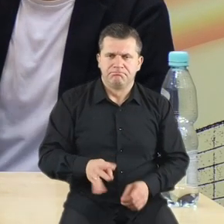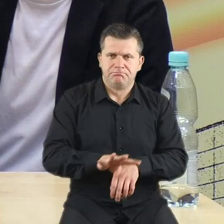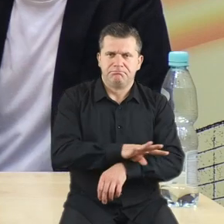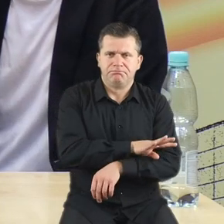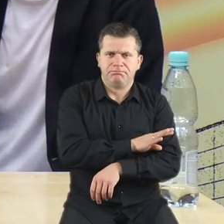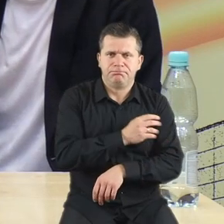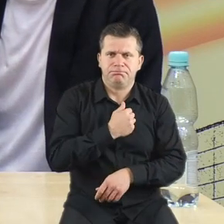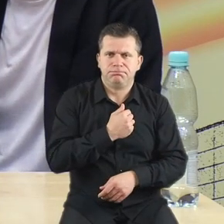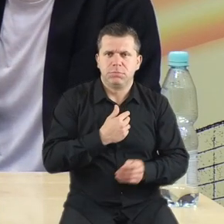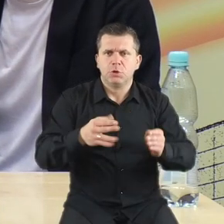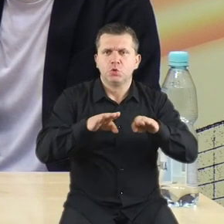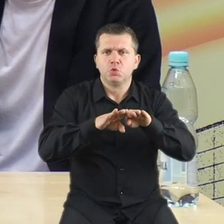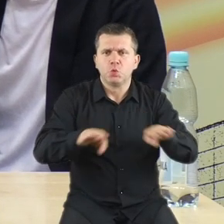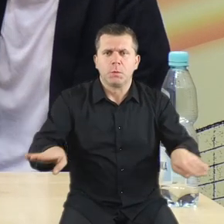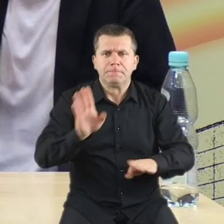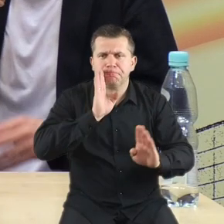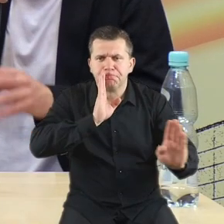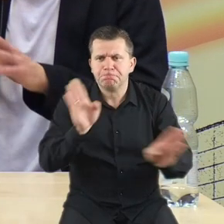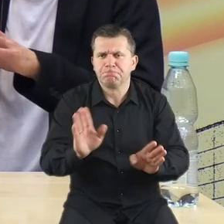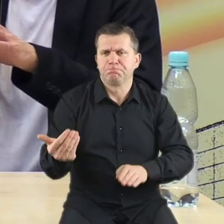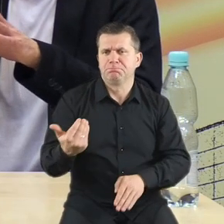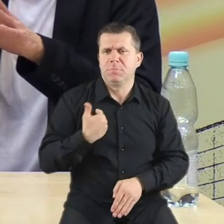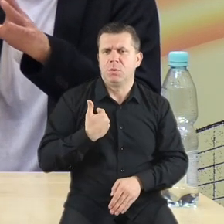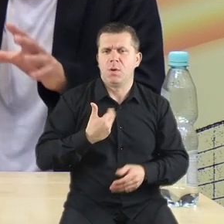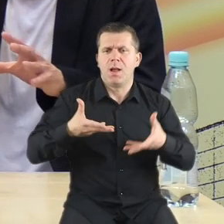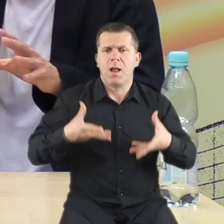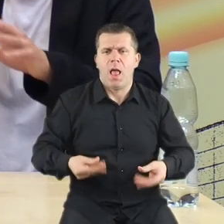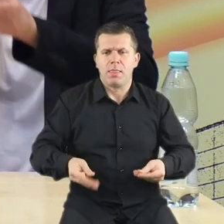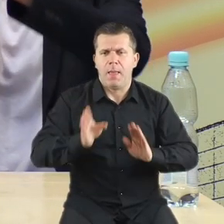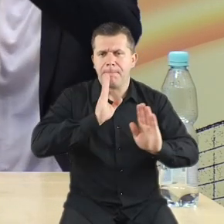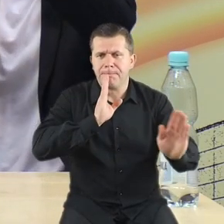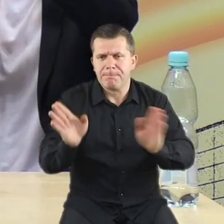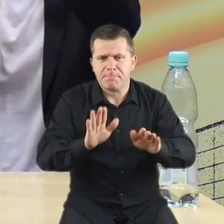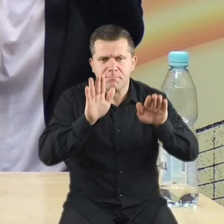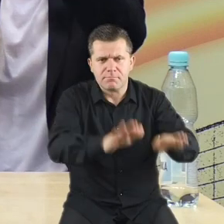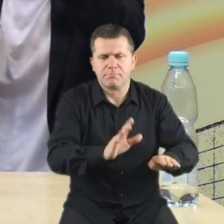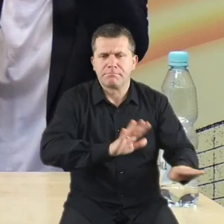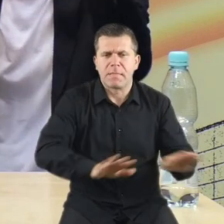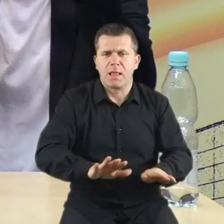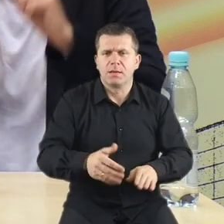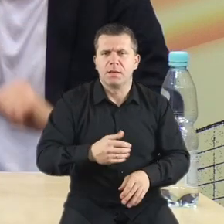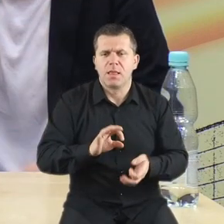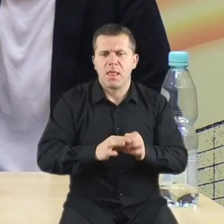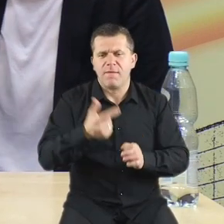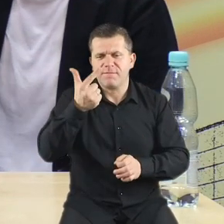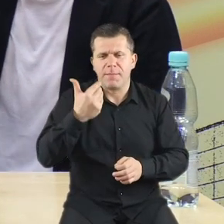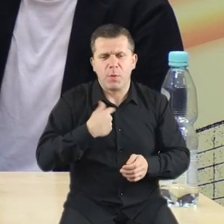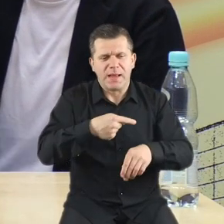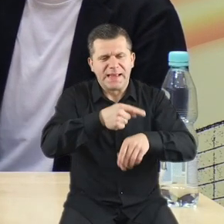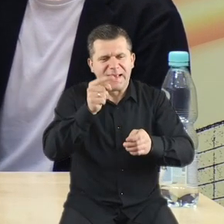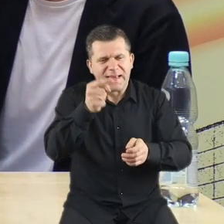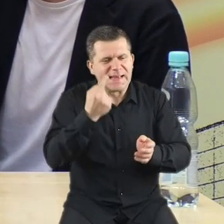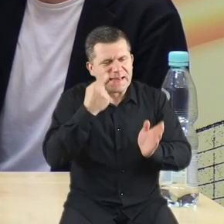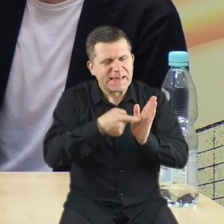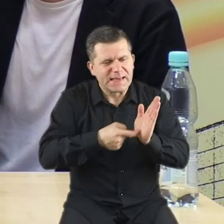stół stoi tam, gdzie stał. Kanapa nieruszona ani o centymetr. Nawet takie dwie rysy, które myśmy kiedyś przy okazji jakiejś imprezy